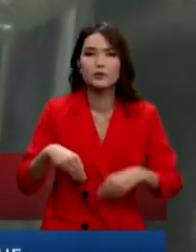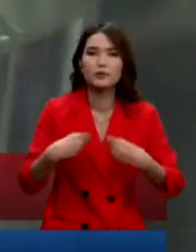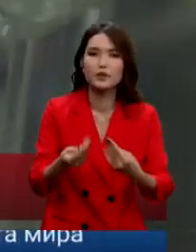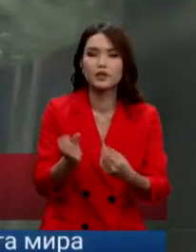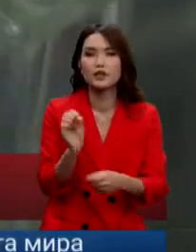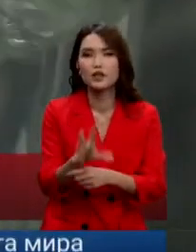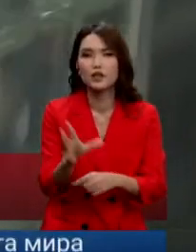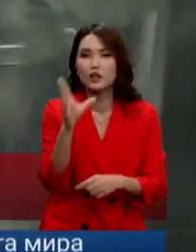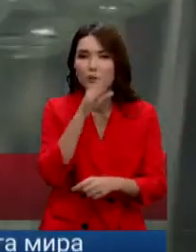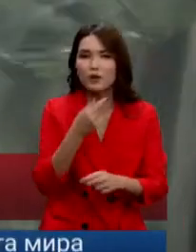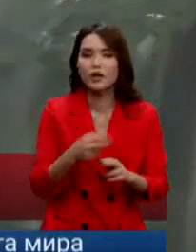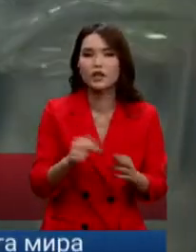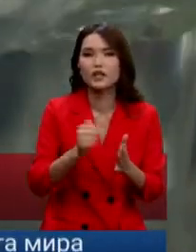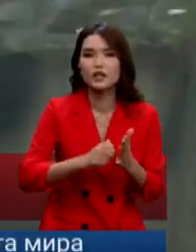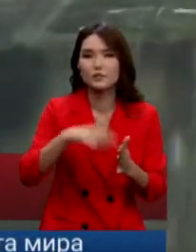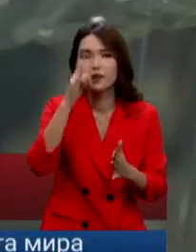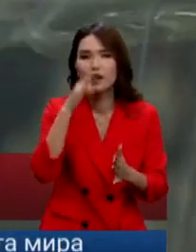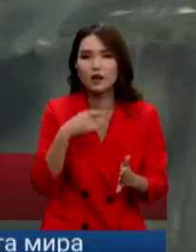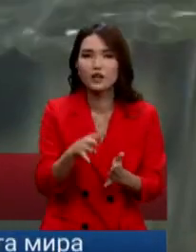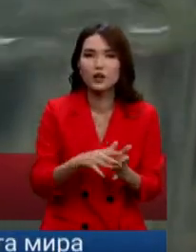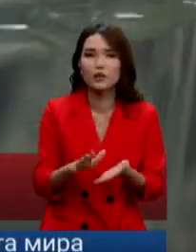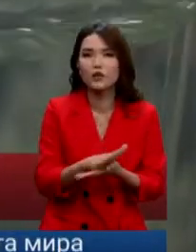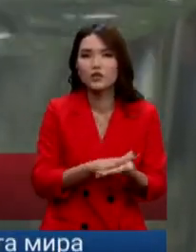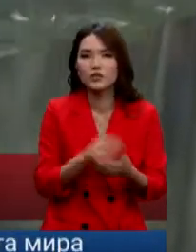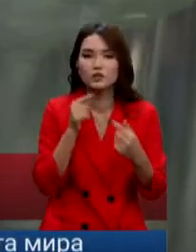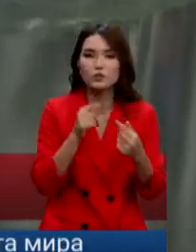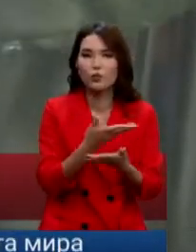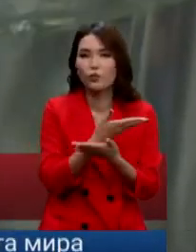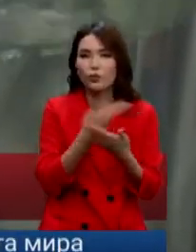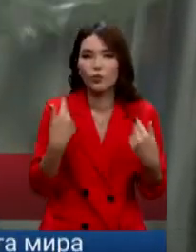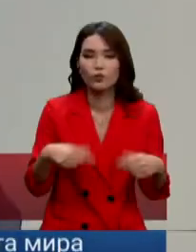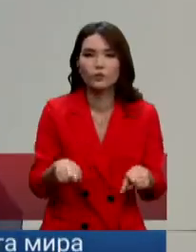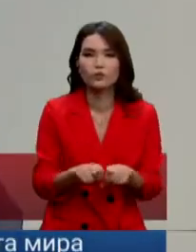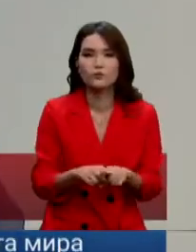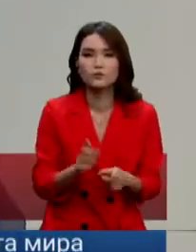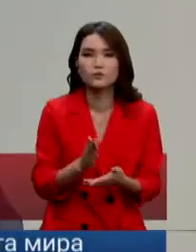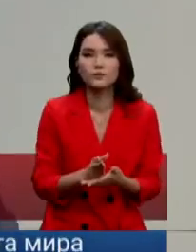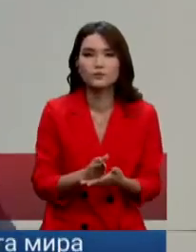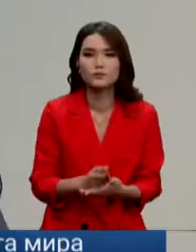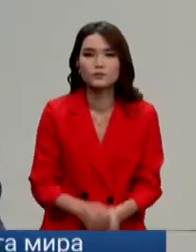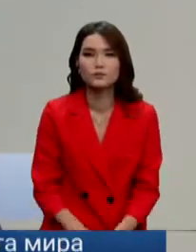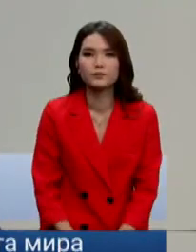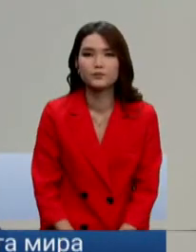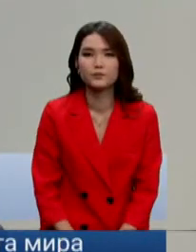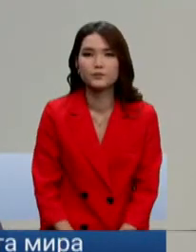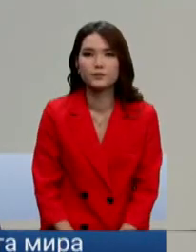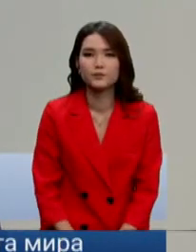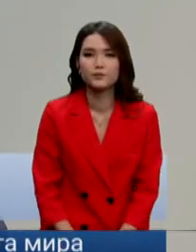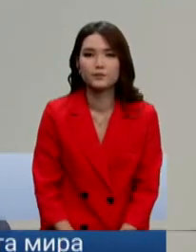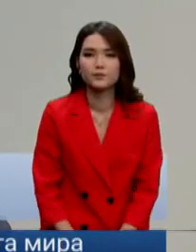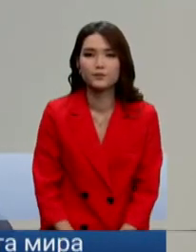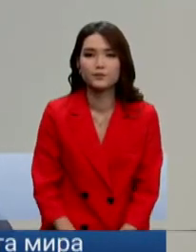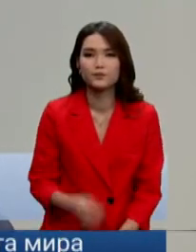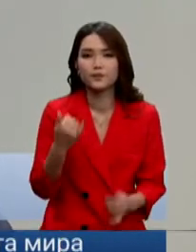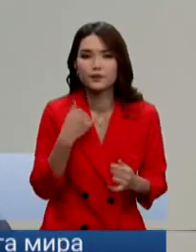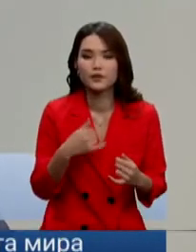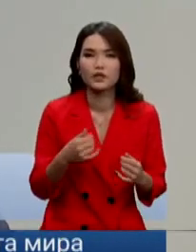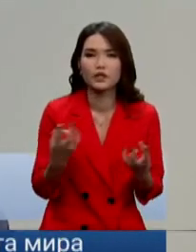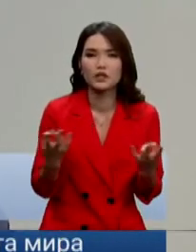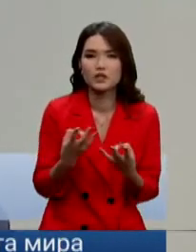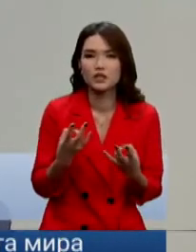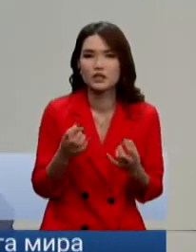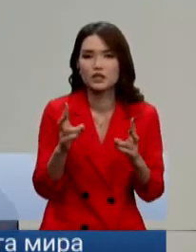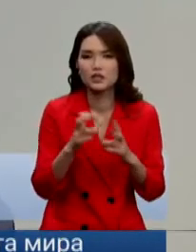Өйткені Қазақ ойыл өкілдері жасыратын ештеңеміз жоқ дейді. Армен ғарата заправкаларын саны өсет деген үмітіміз